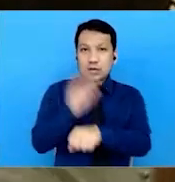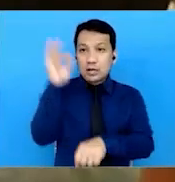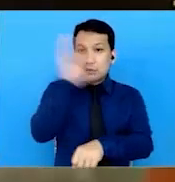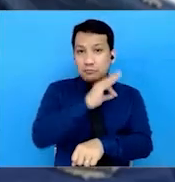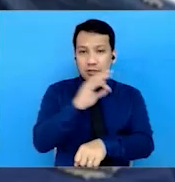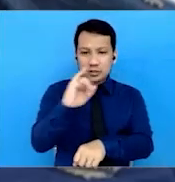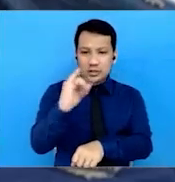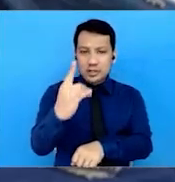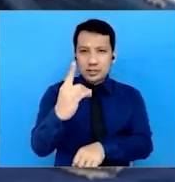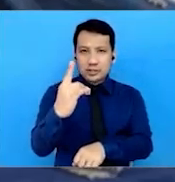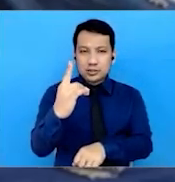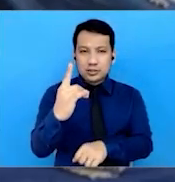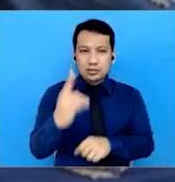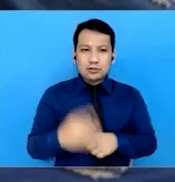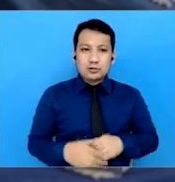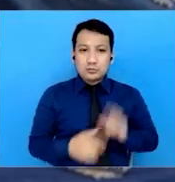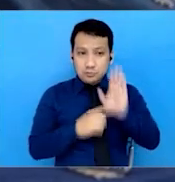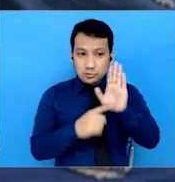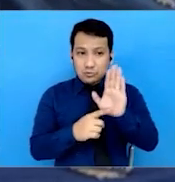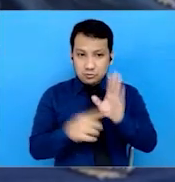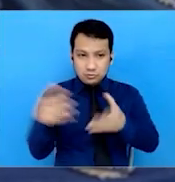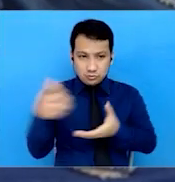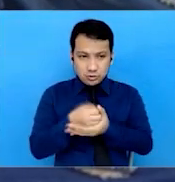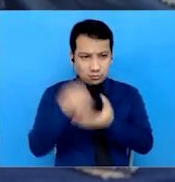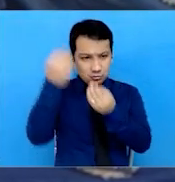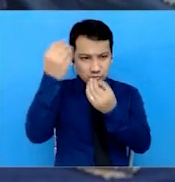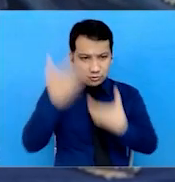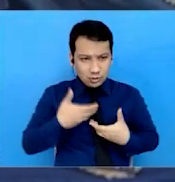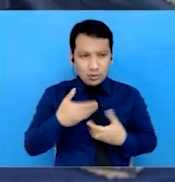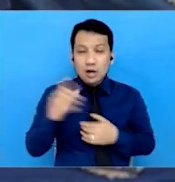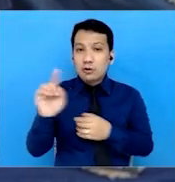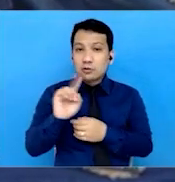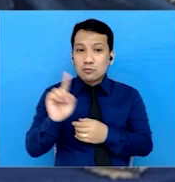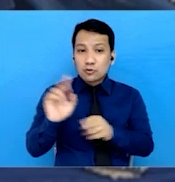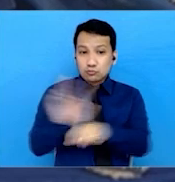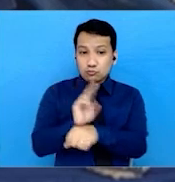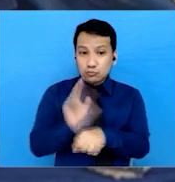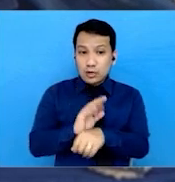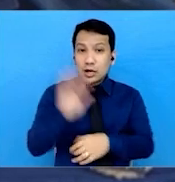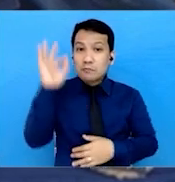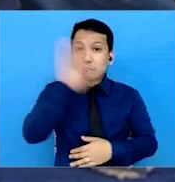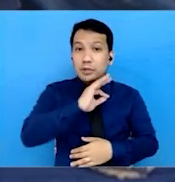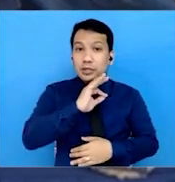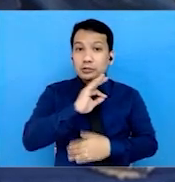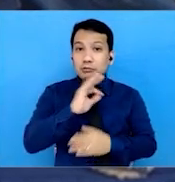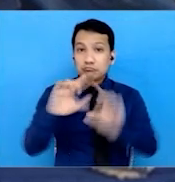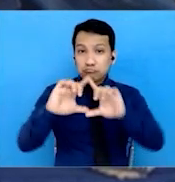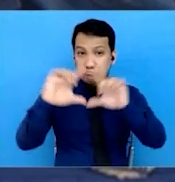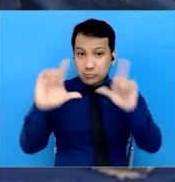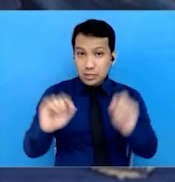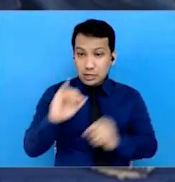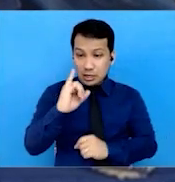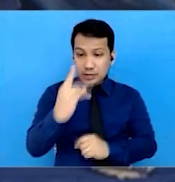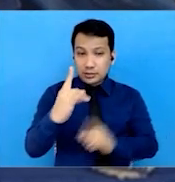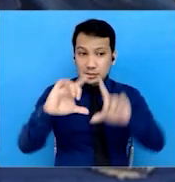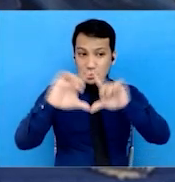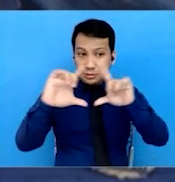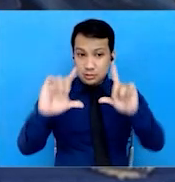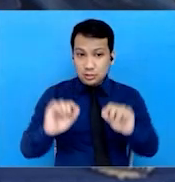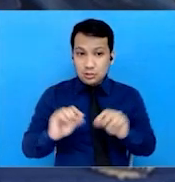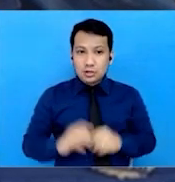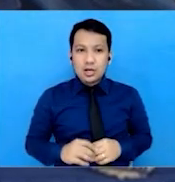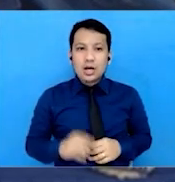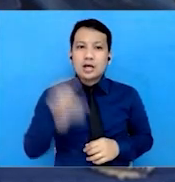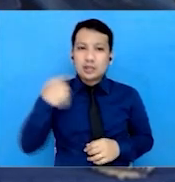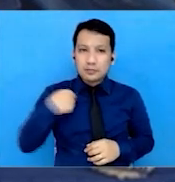vaccination card. Nag-gather na rin kami ng information. Yun nga yung mga gumagawa ng peking vaccination card na at least may nauli rin na rin